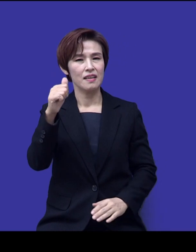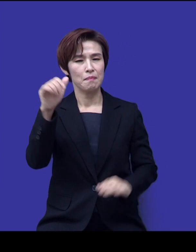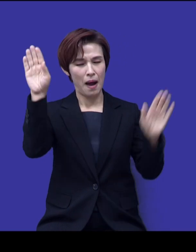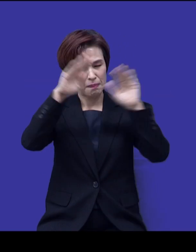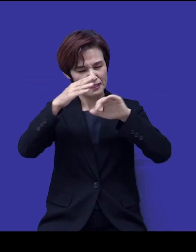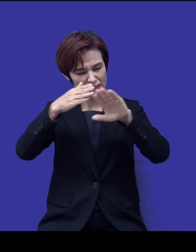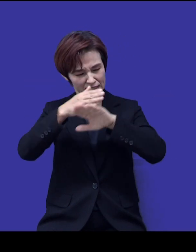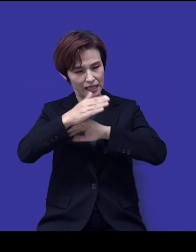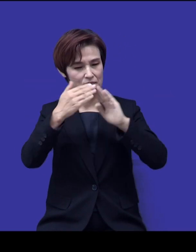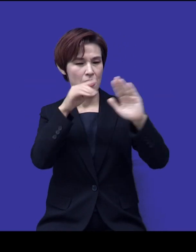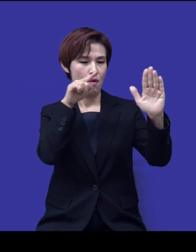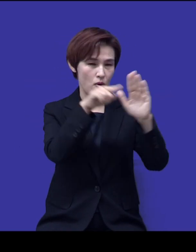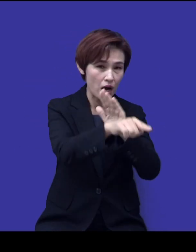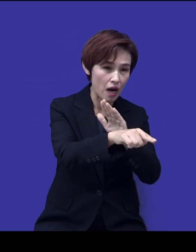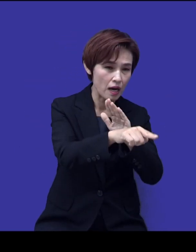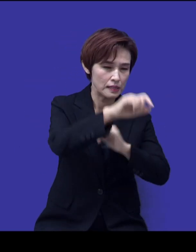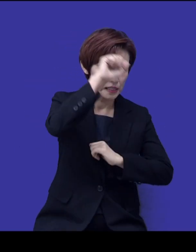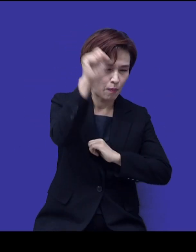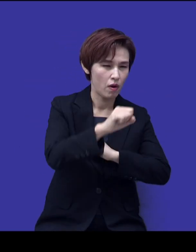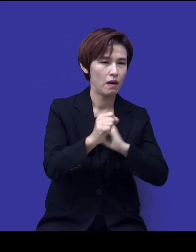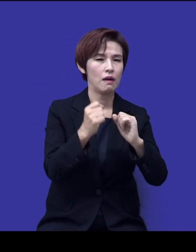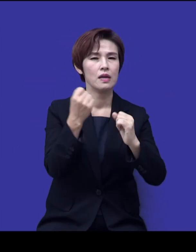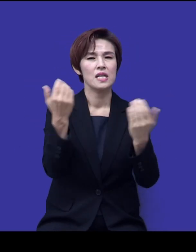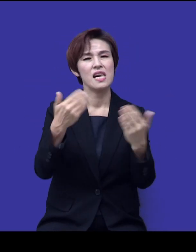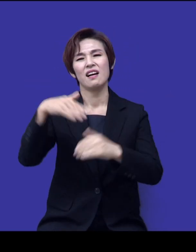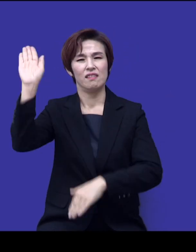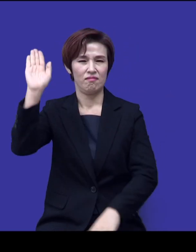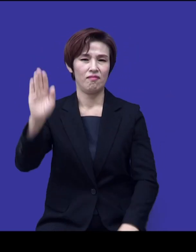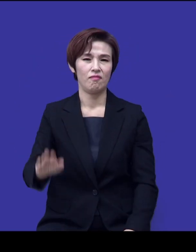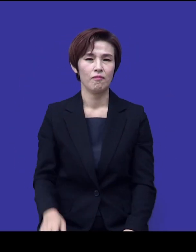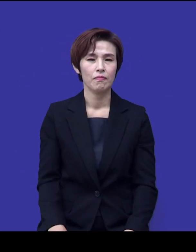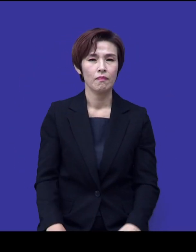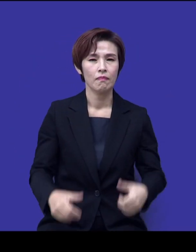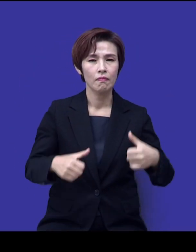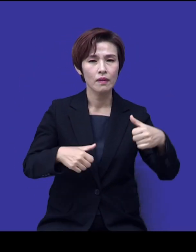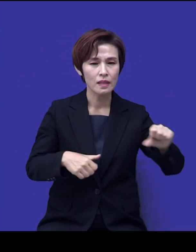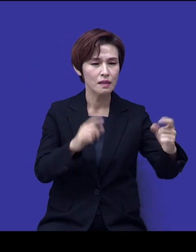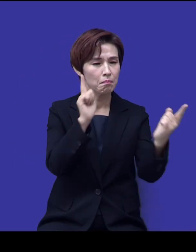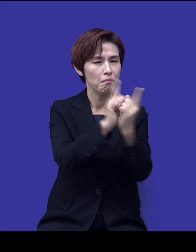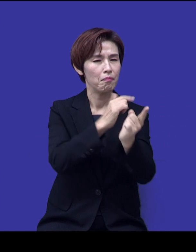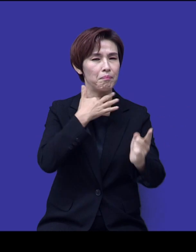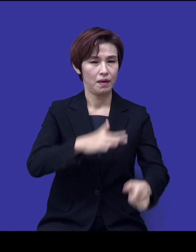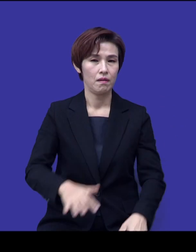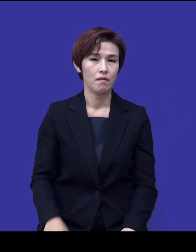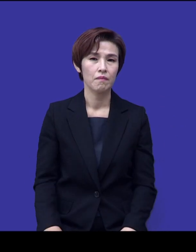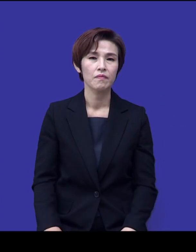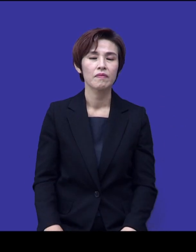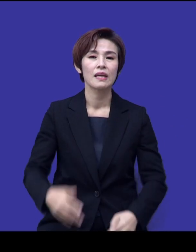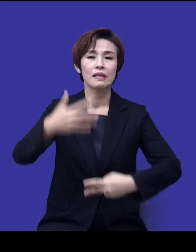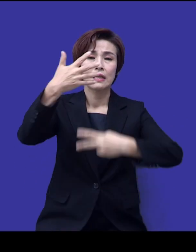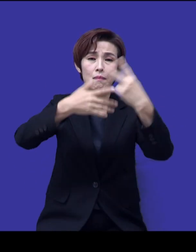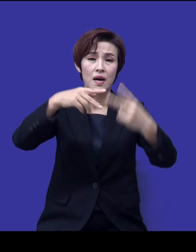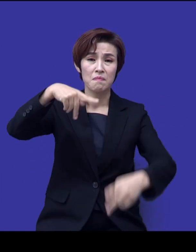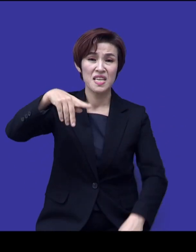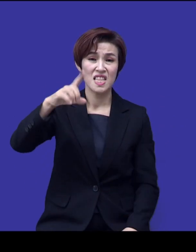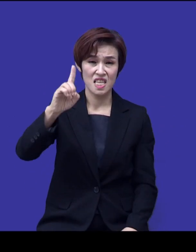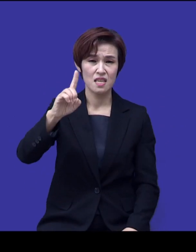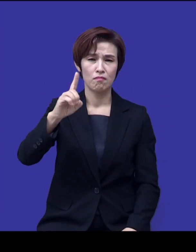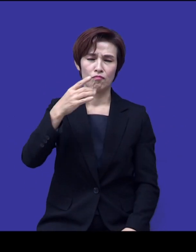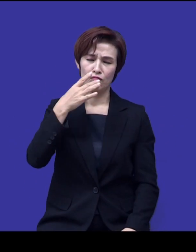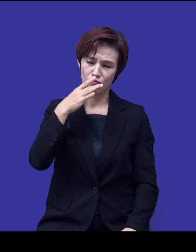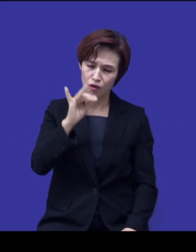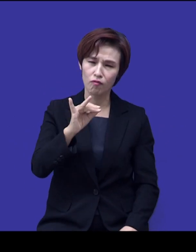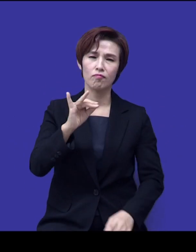근데 그게 참 잘못된 생각인 것이 네. 드라마 PD는 당연히 이렇게 생활을 해야 돼. 예. 가정이라는 게 뭐 있어.